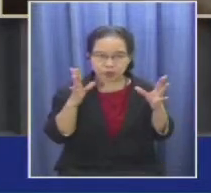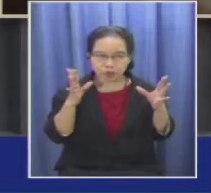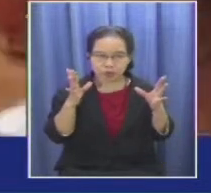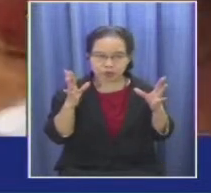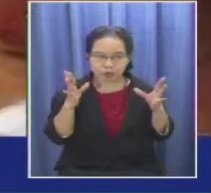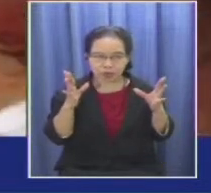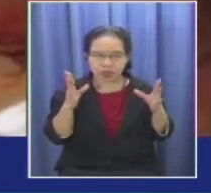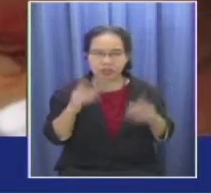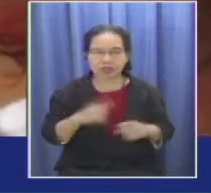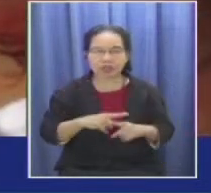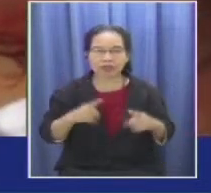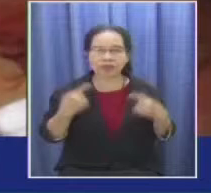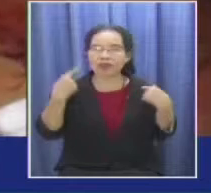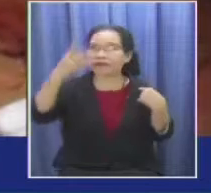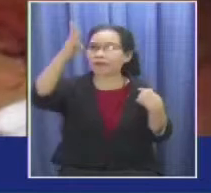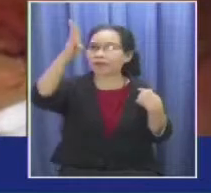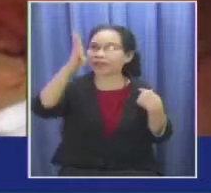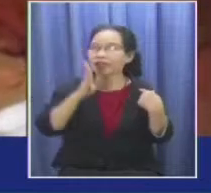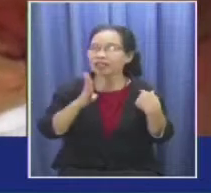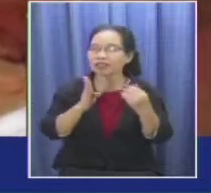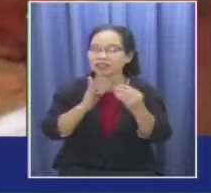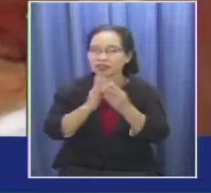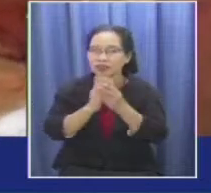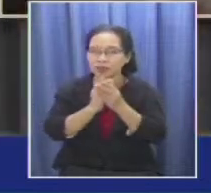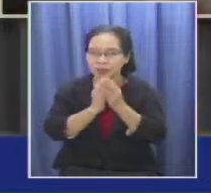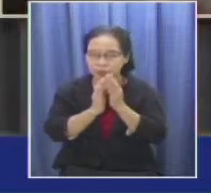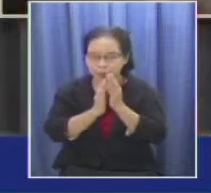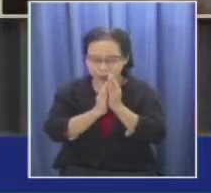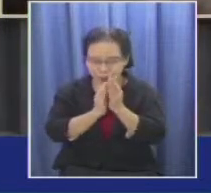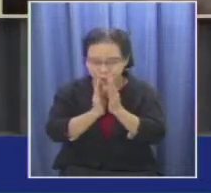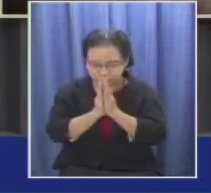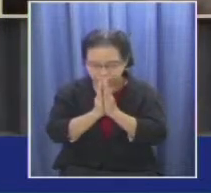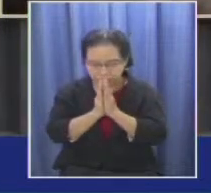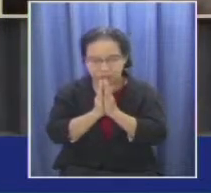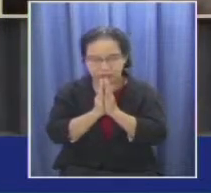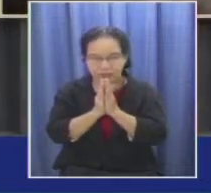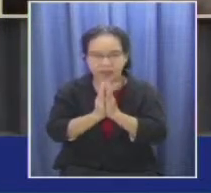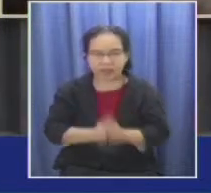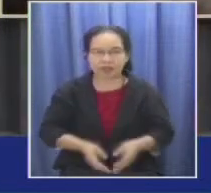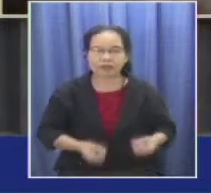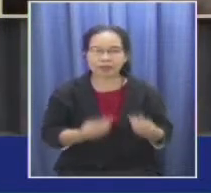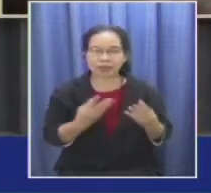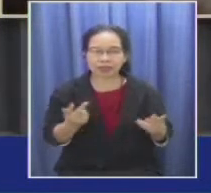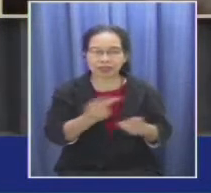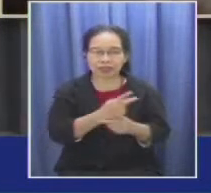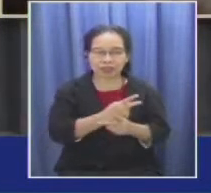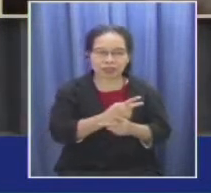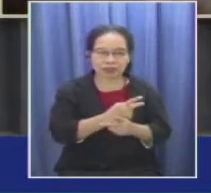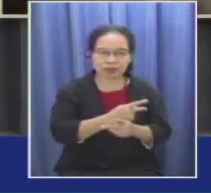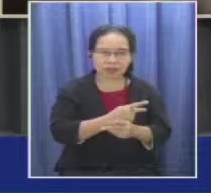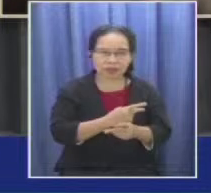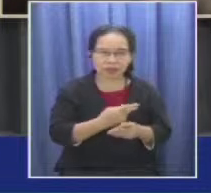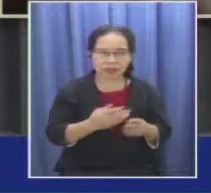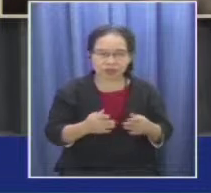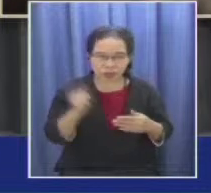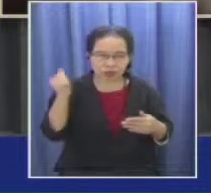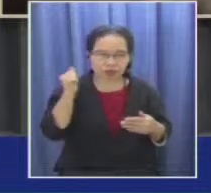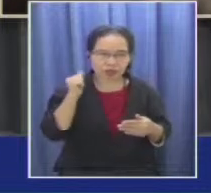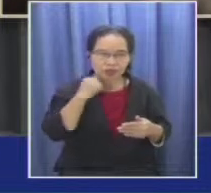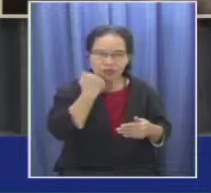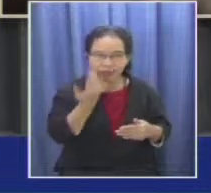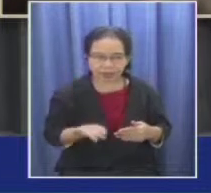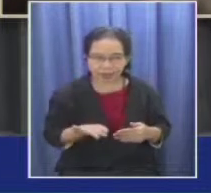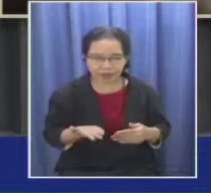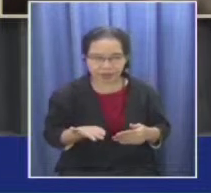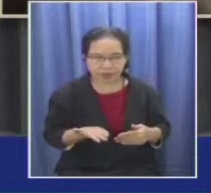edi mu sene sɛ wobɛnya ni daso sɛ wo Nyankopɔn tie wo mpaebɔ ɛde mpa na yɛ sene sɛ Nyankopɔn tie wo mpaebɔ